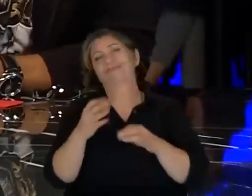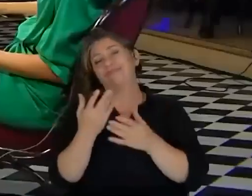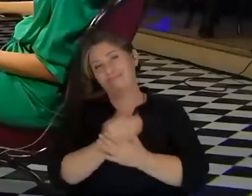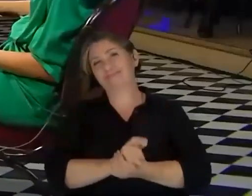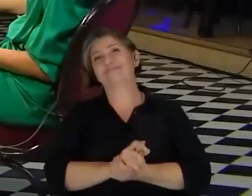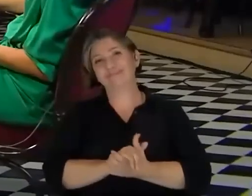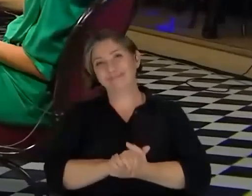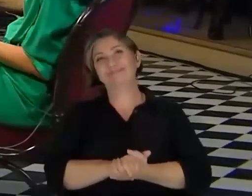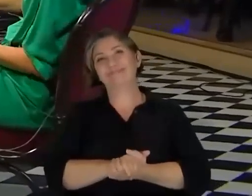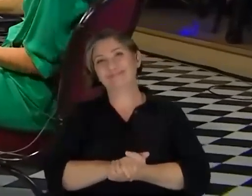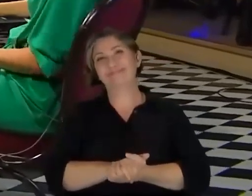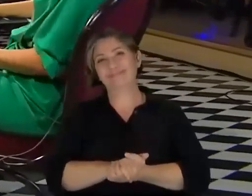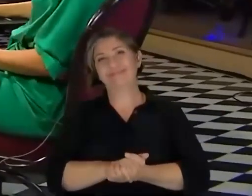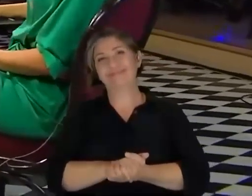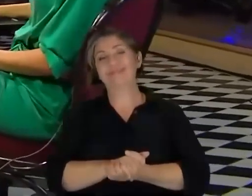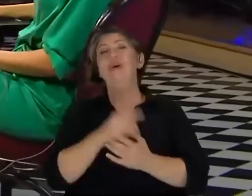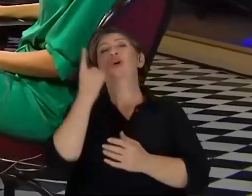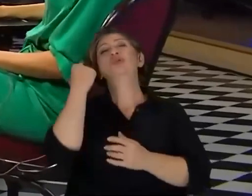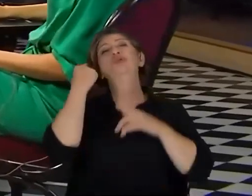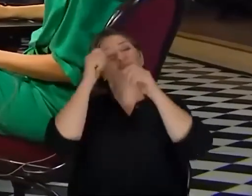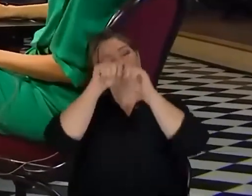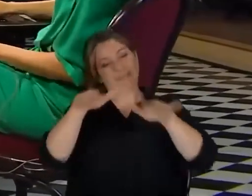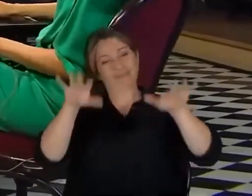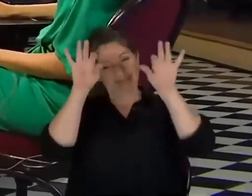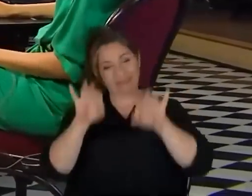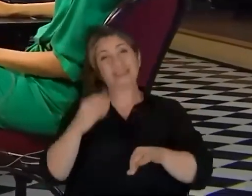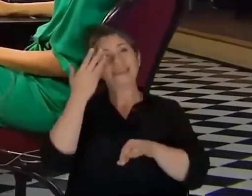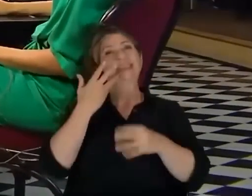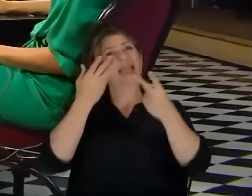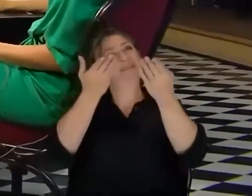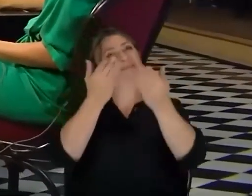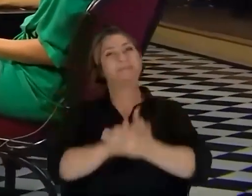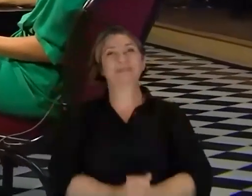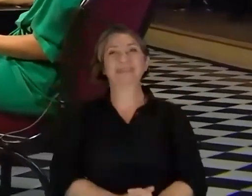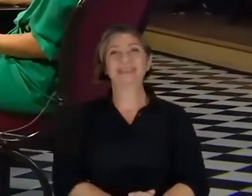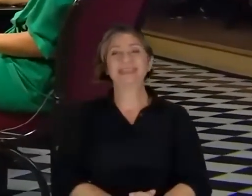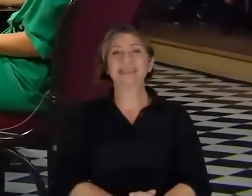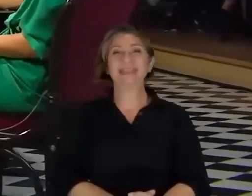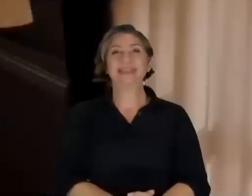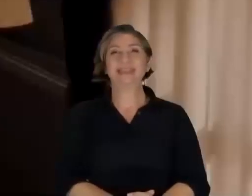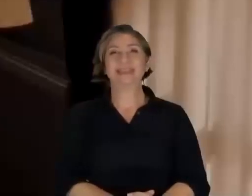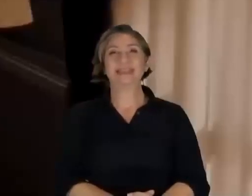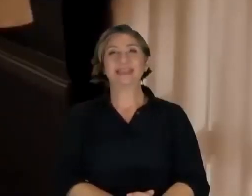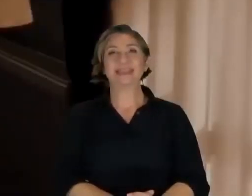Evet, evet. Peki, peki. Dün vizyona girdiğine göre filmimizi izleyelim.